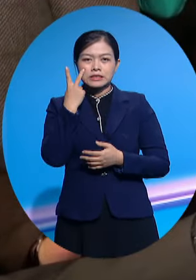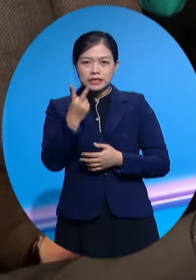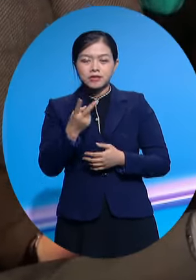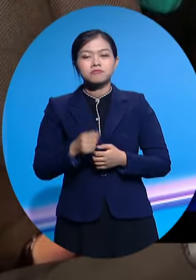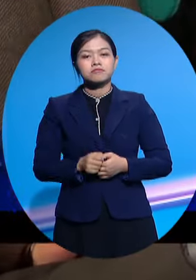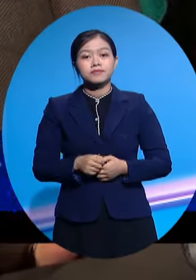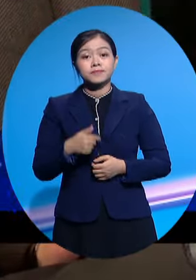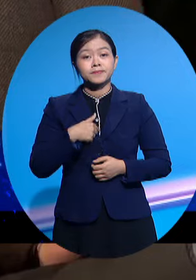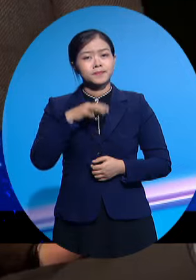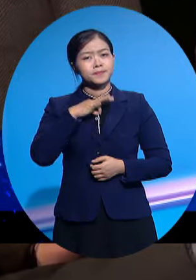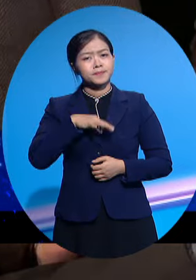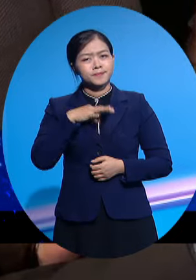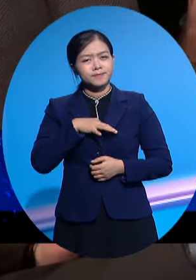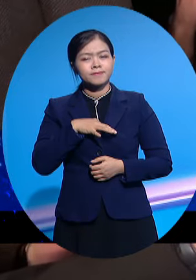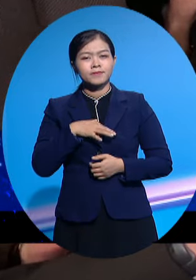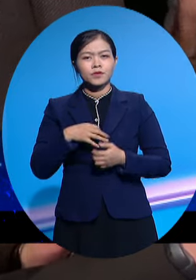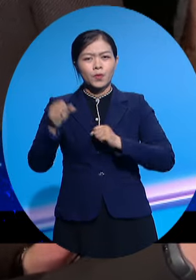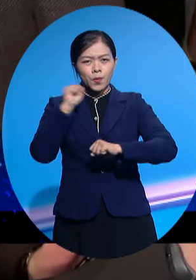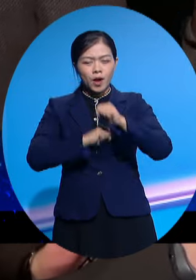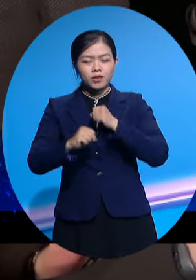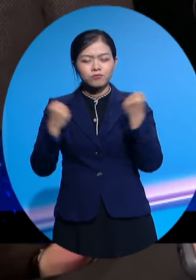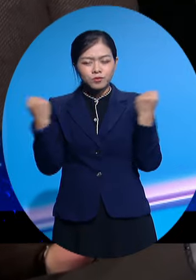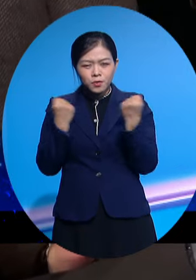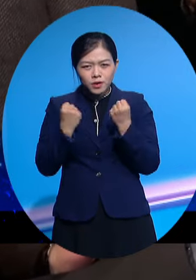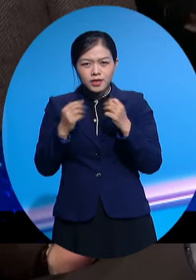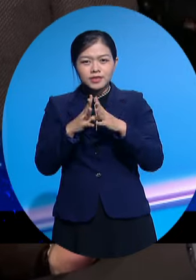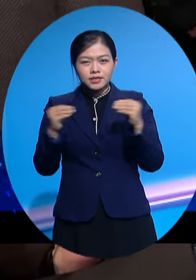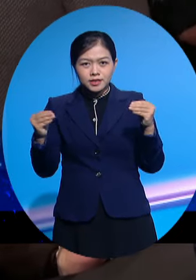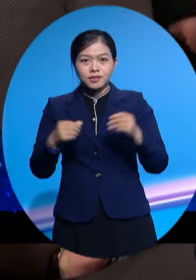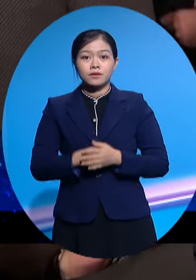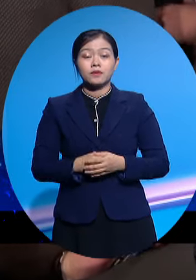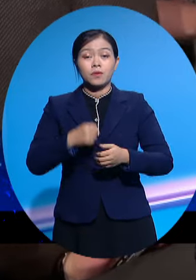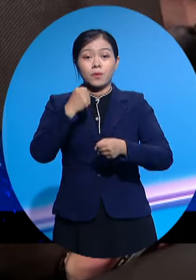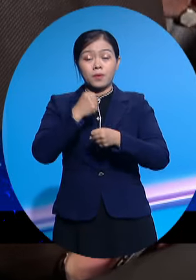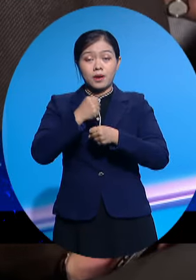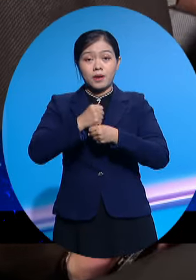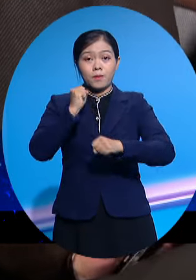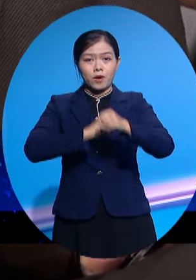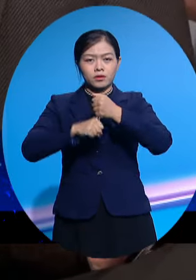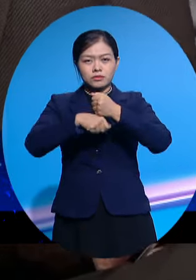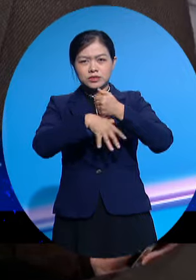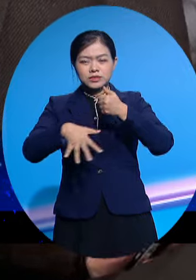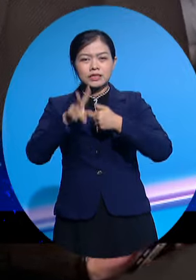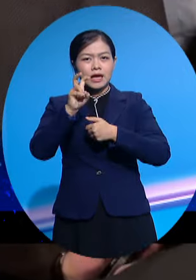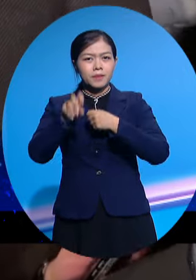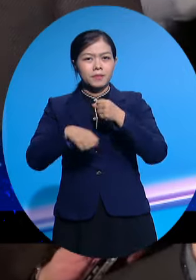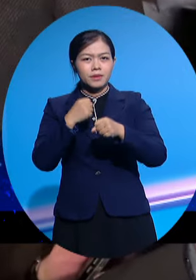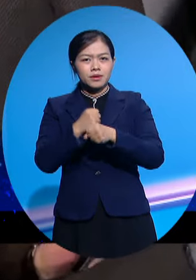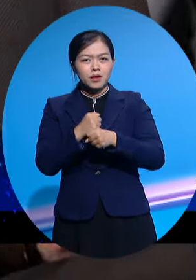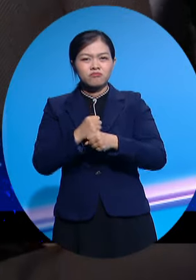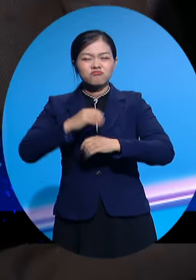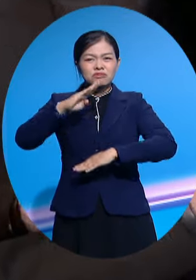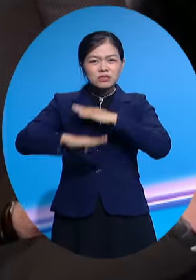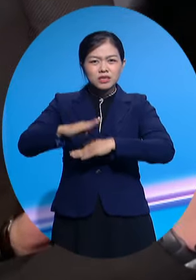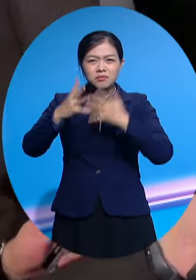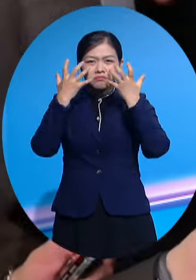thấy rằng tôi đã nỗ lực hết mình cho chiến dịch này. Trong suốt 20 năm làm chính trị, tôi đã gặp nhiều thử thách bất ngờ mà tôi phải đối mặt và chúng